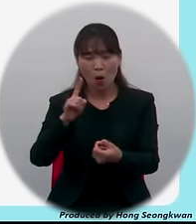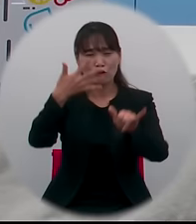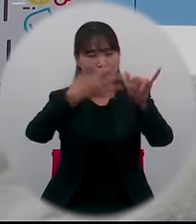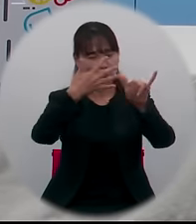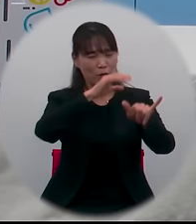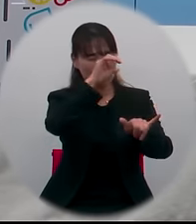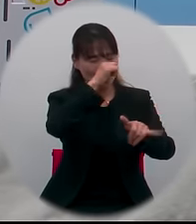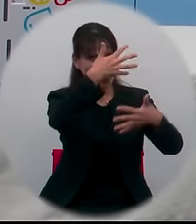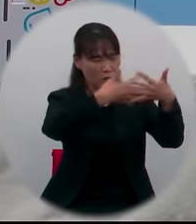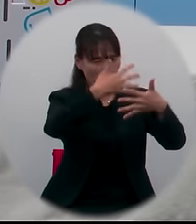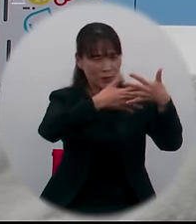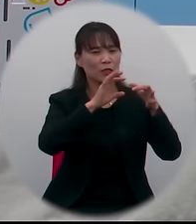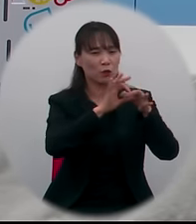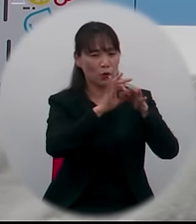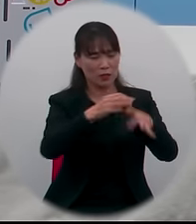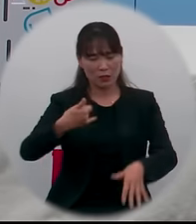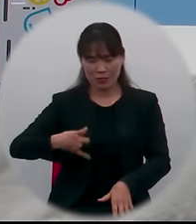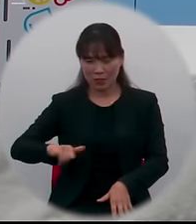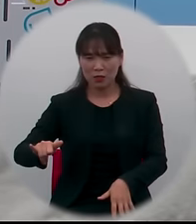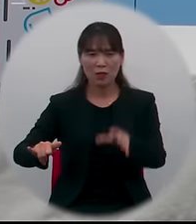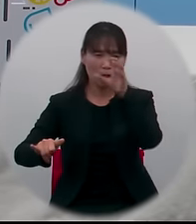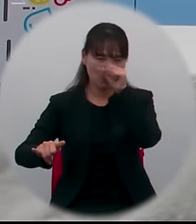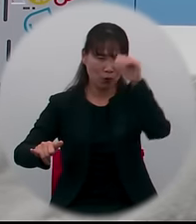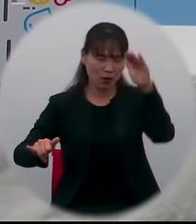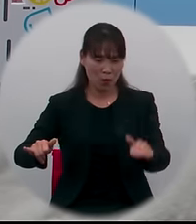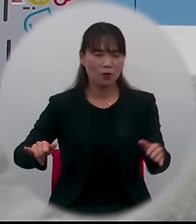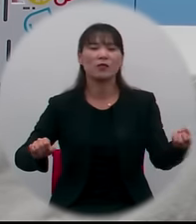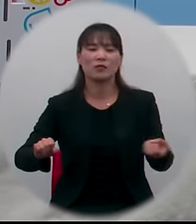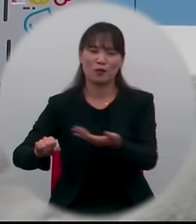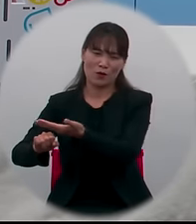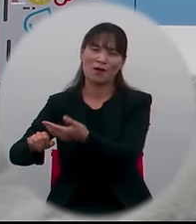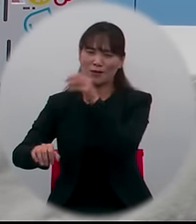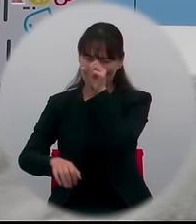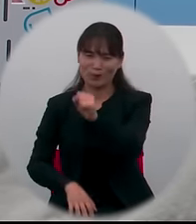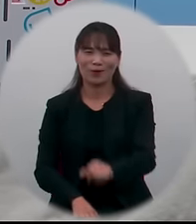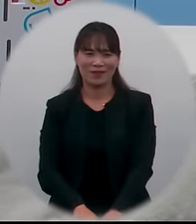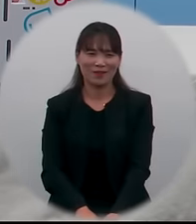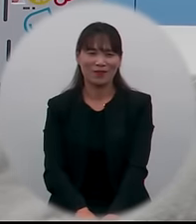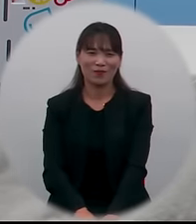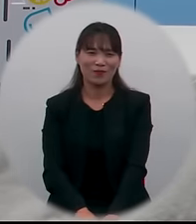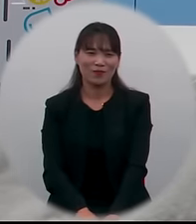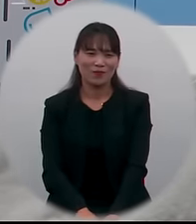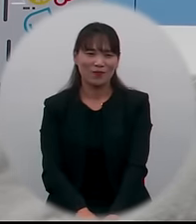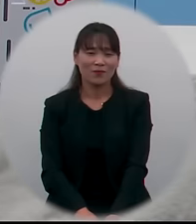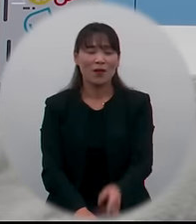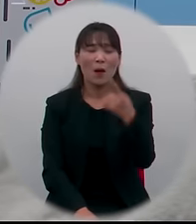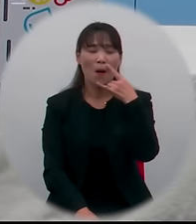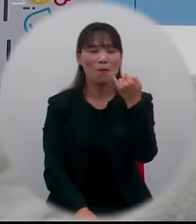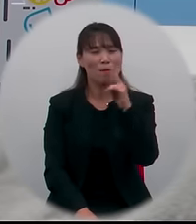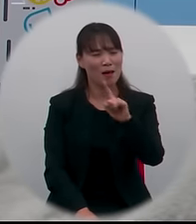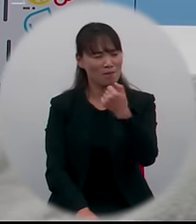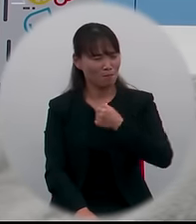말이에요 그럴 때는 유튜브에 좋은 영상을 통해서 자녀들에게 이러한 좋은 말씀들을 해 주시는게 아주 좋은